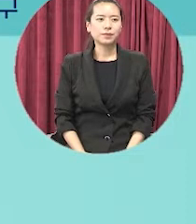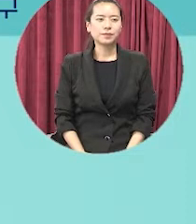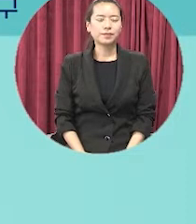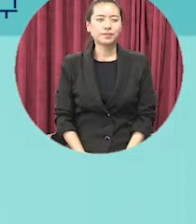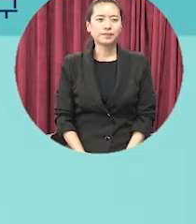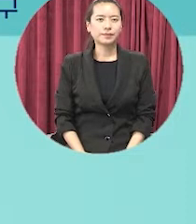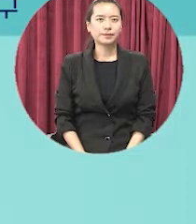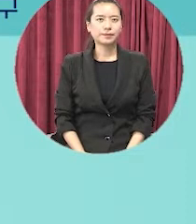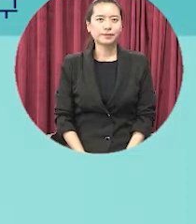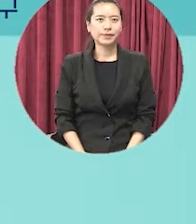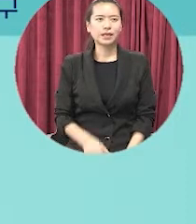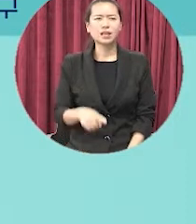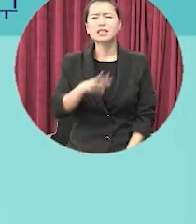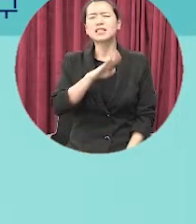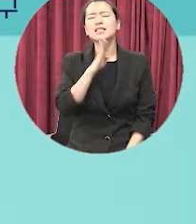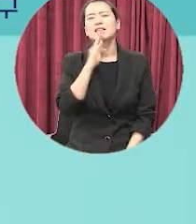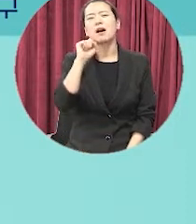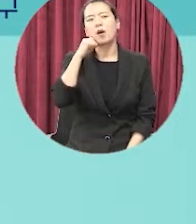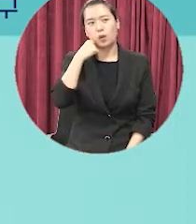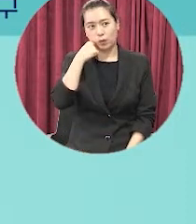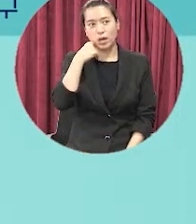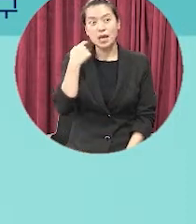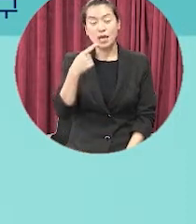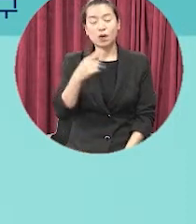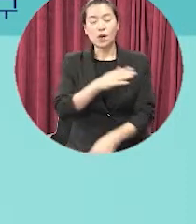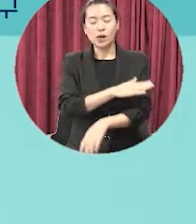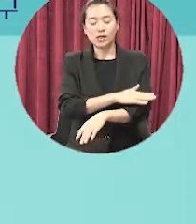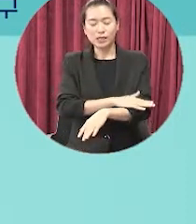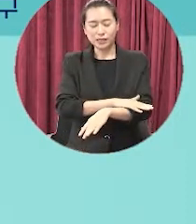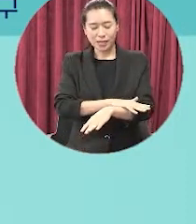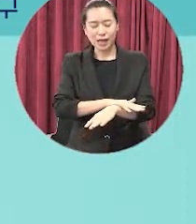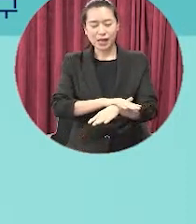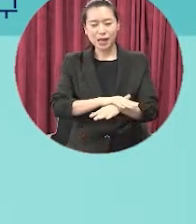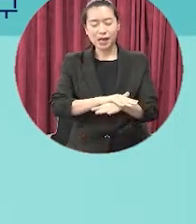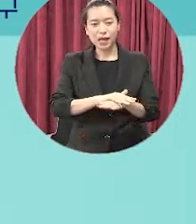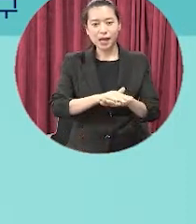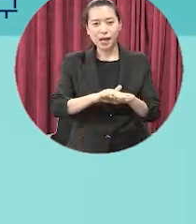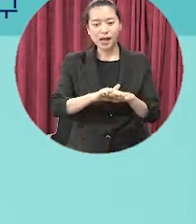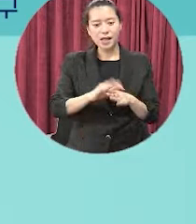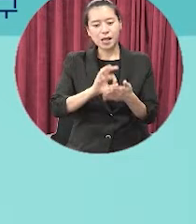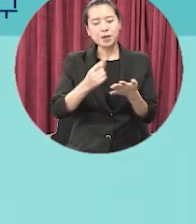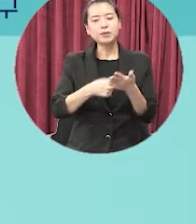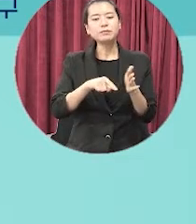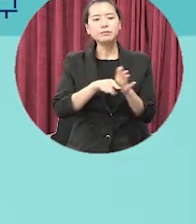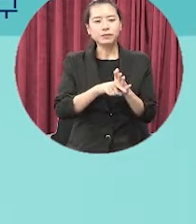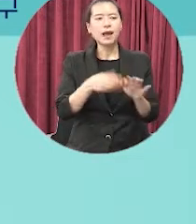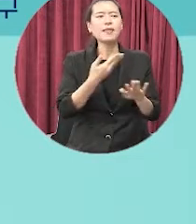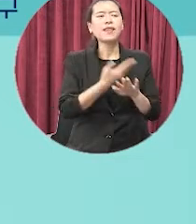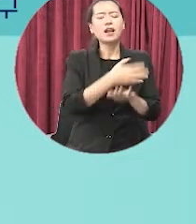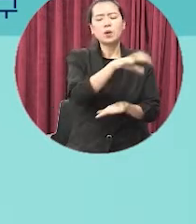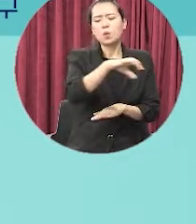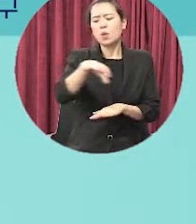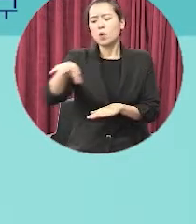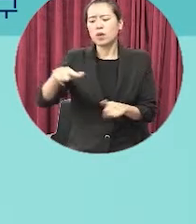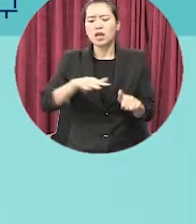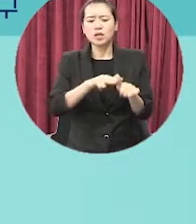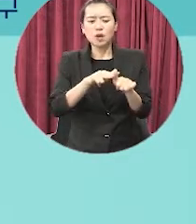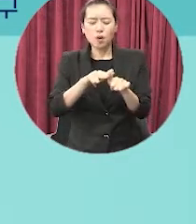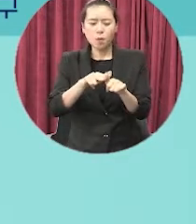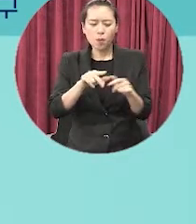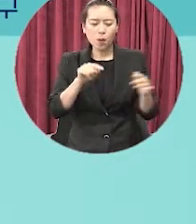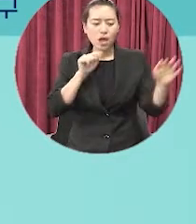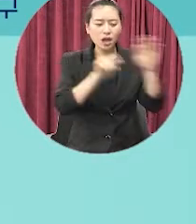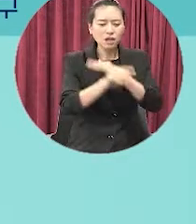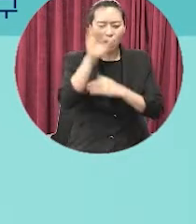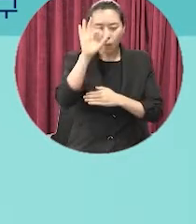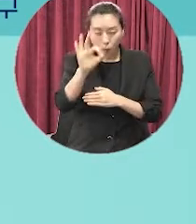굉장히 어렵다는 거죠 그게 가능하기 위해서 다른 기반의 데이터를 먼저 접근할 수 있어야 되는데 근본적으로 다른 기관 데이터를 접근한다는 거가 뭐